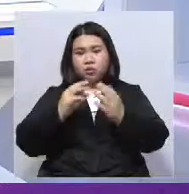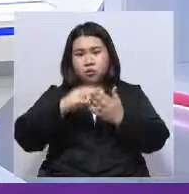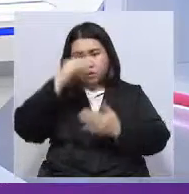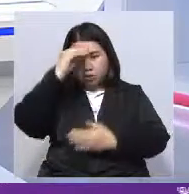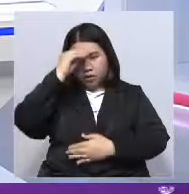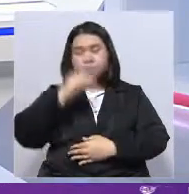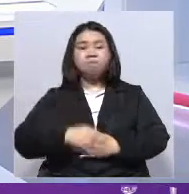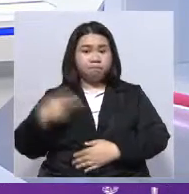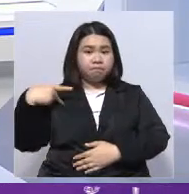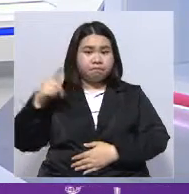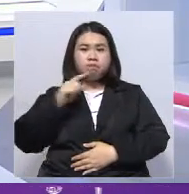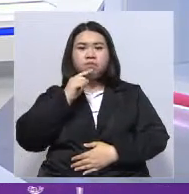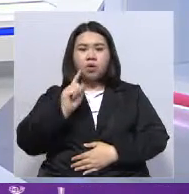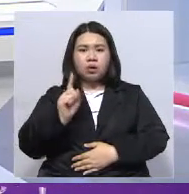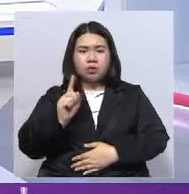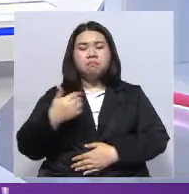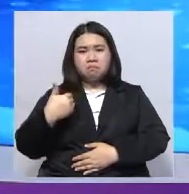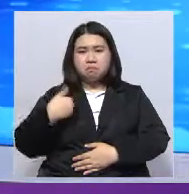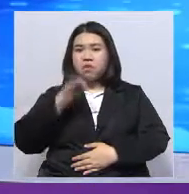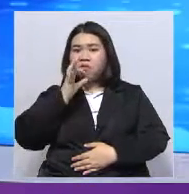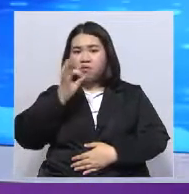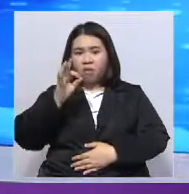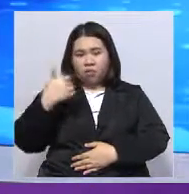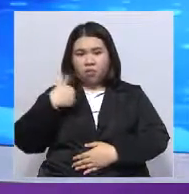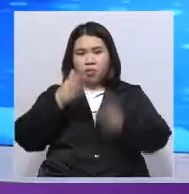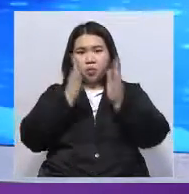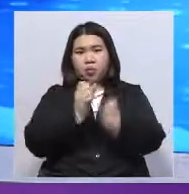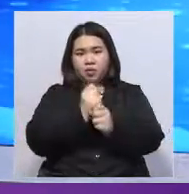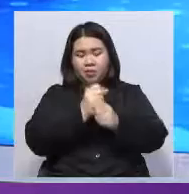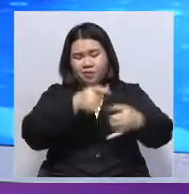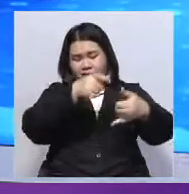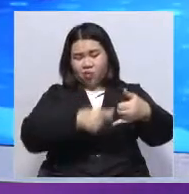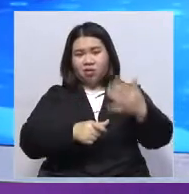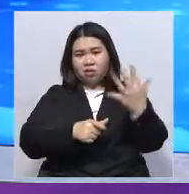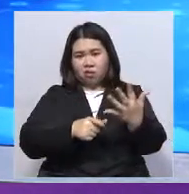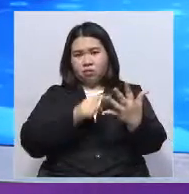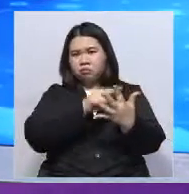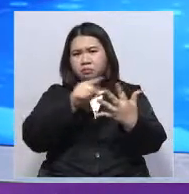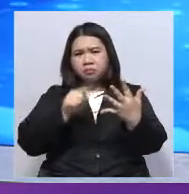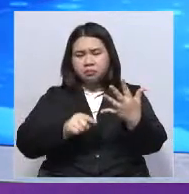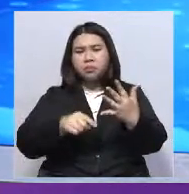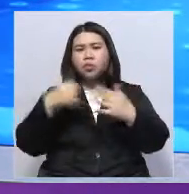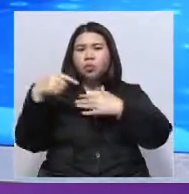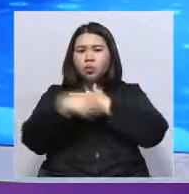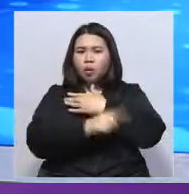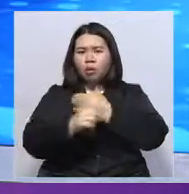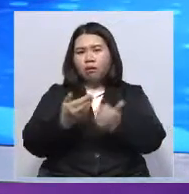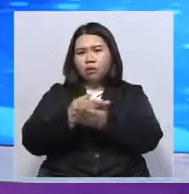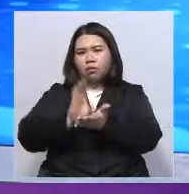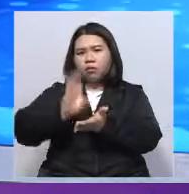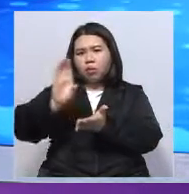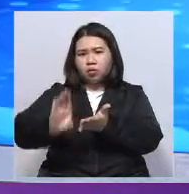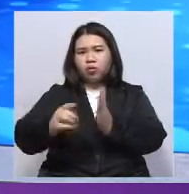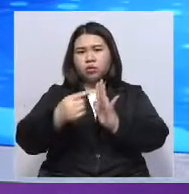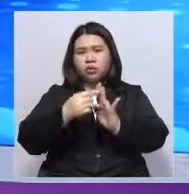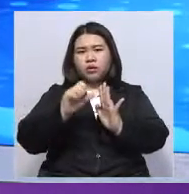ยปลัดกระทรวงศึกษาธิการเนี่ยก็ได้มีการเข้าแจ้งความเอาผิด5ข้าราชการค่ะที่มีความเกี่ยวข้องทุจริตเงินกองทุนเสมาพัฒ